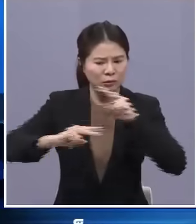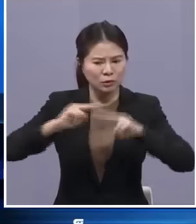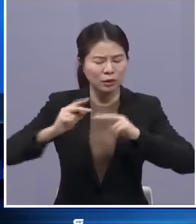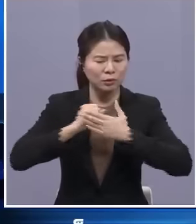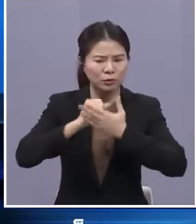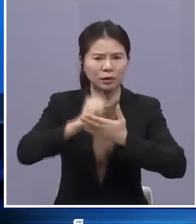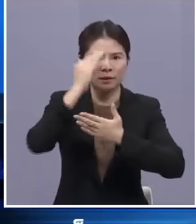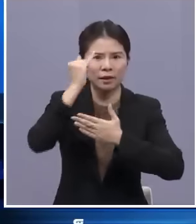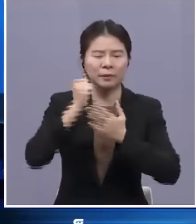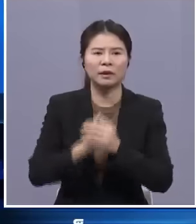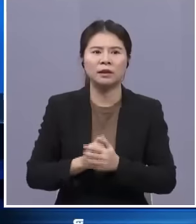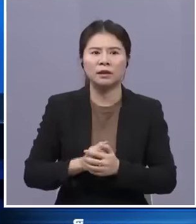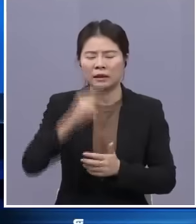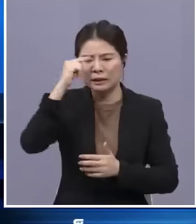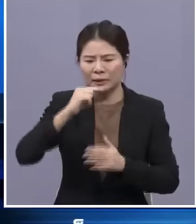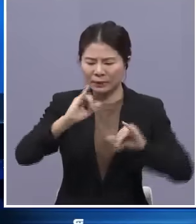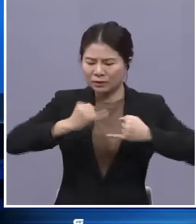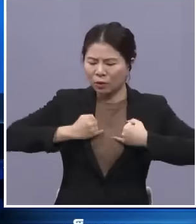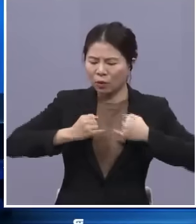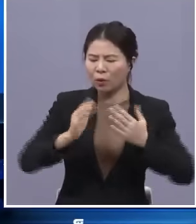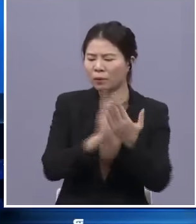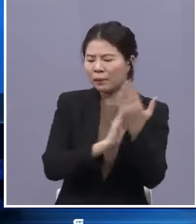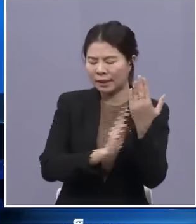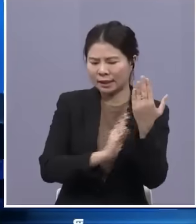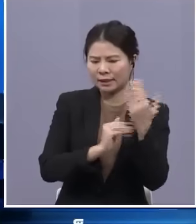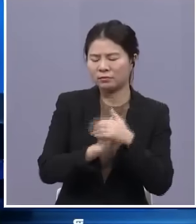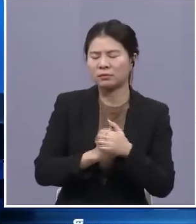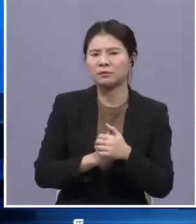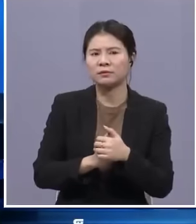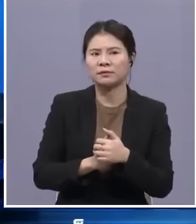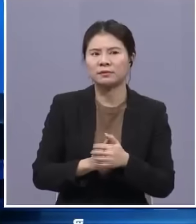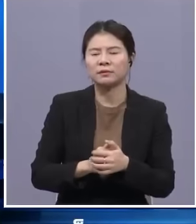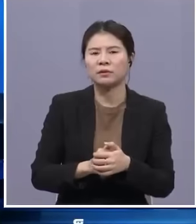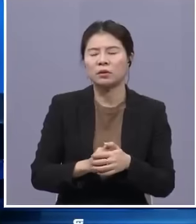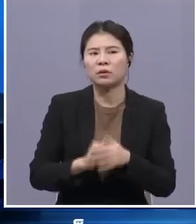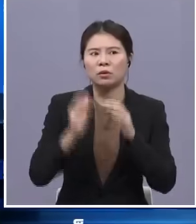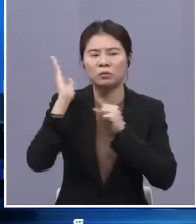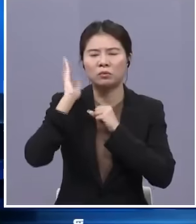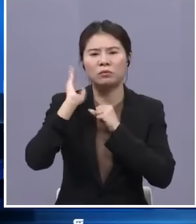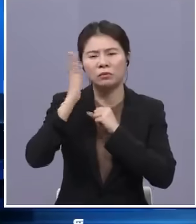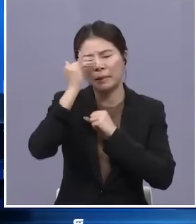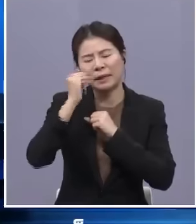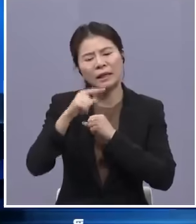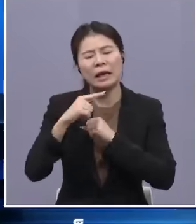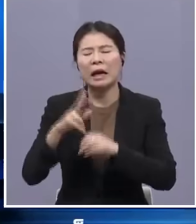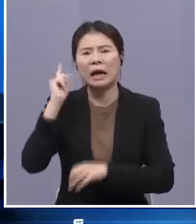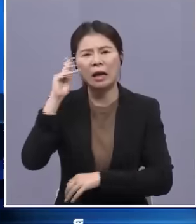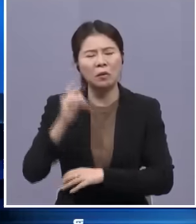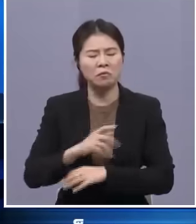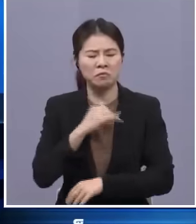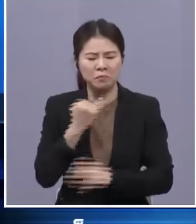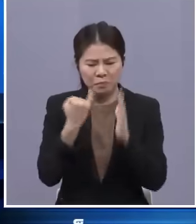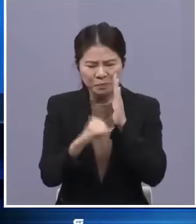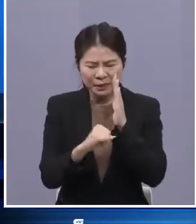เช่นนี้ทำไมโฆษกรัฐบาลตั้งคำถามว่าทำไมต้องไปบิดเบือนและลากให้ไปโยงกับเรื่องของศักดิ์ศรีของประเท